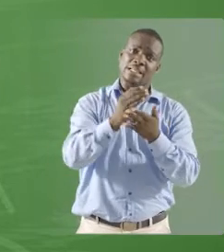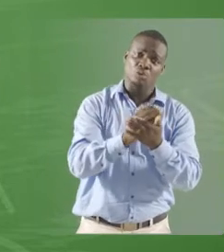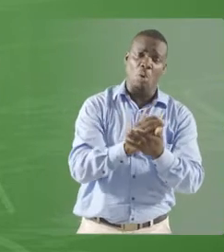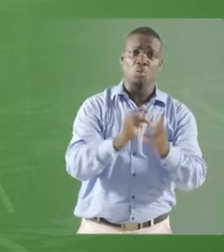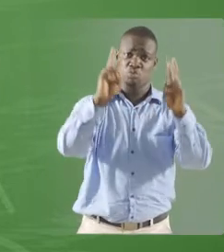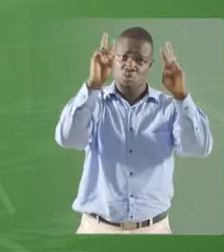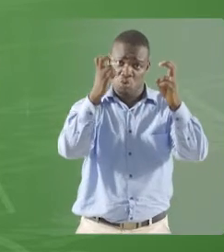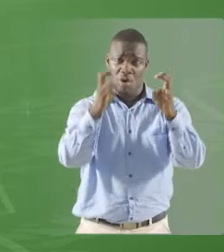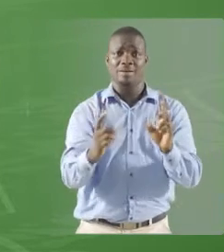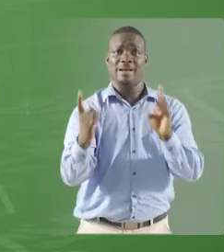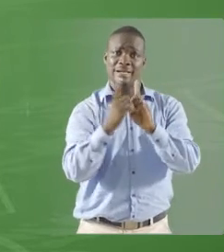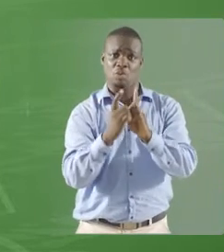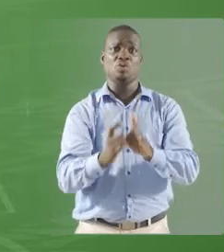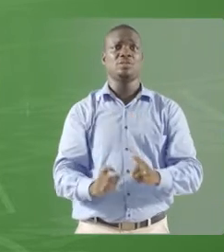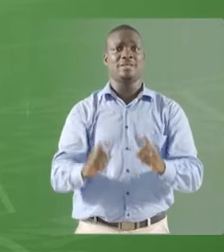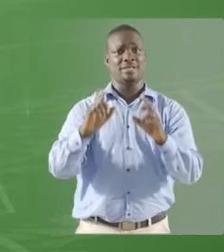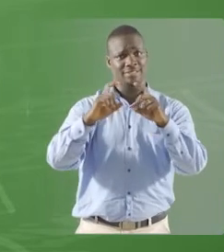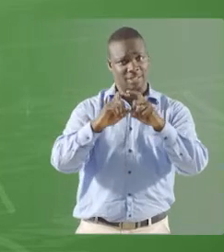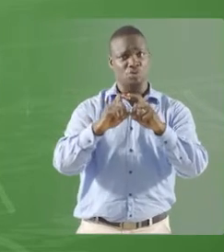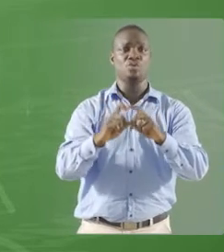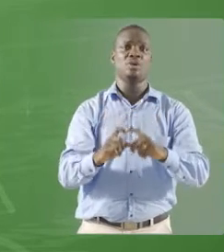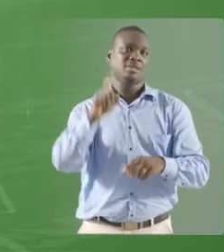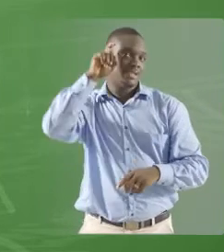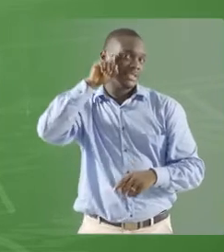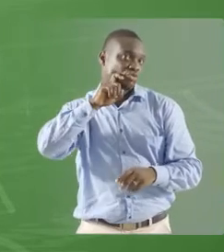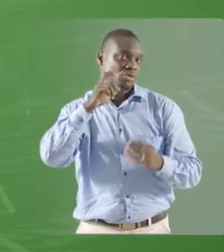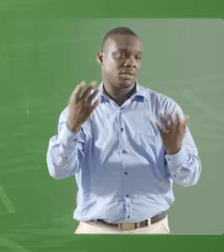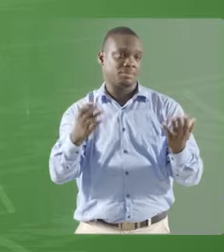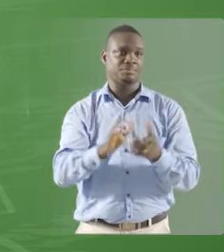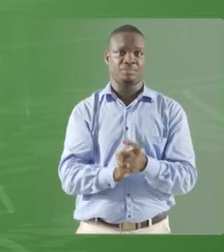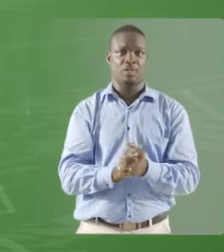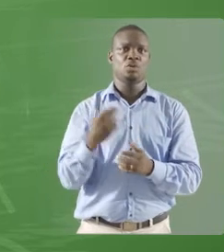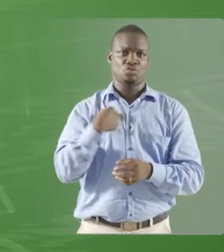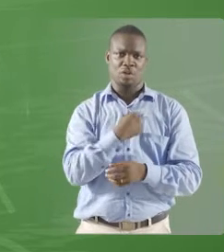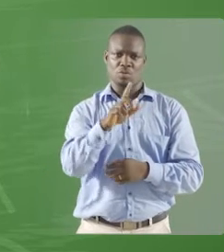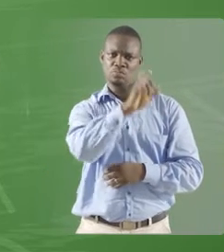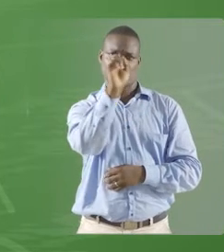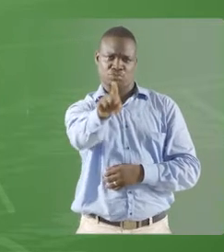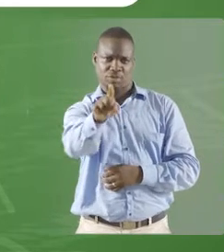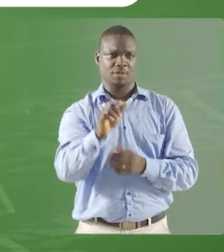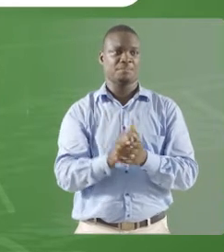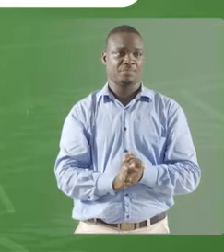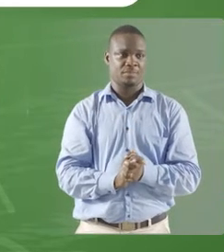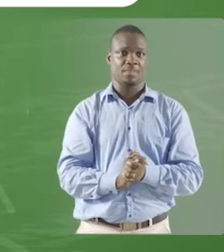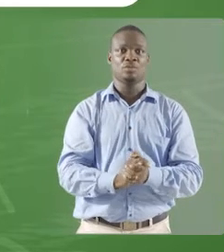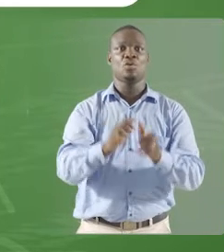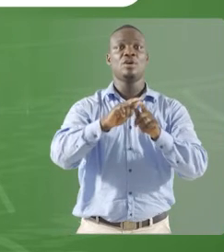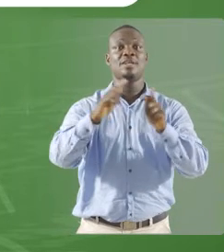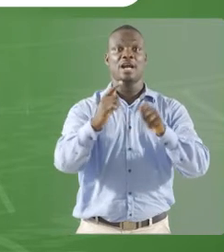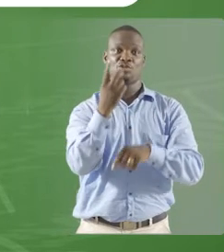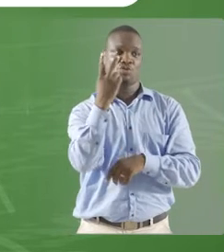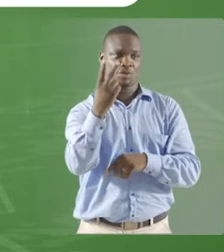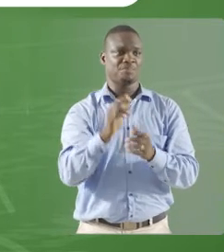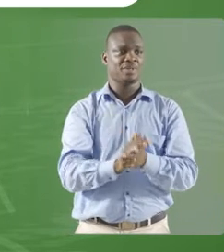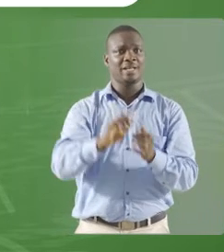des cellules sexuelles. Et nous allons la reprendre sous la forme de questions. Nous passons au grand 2. La